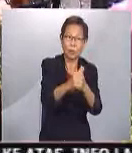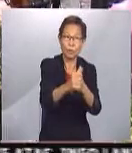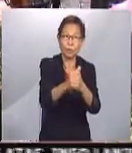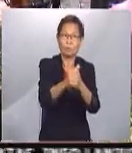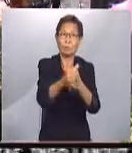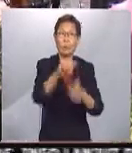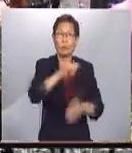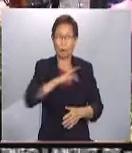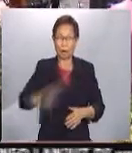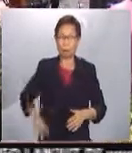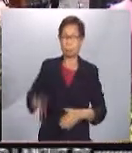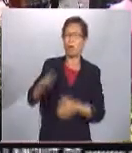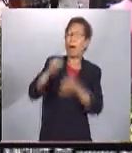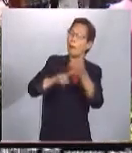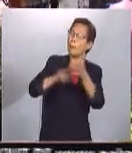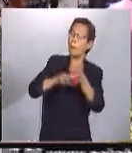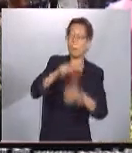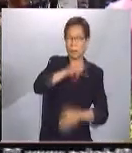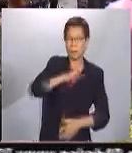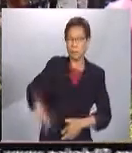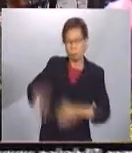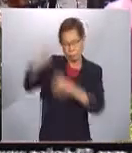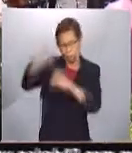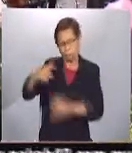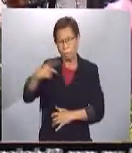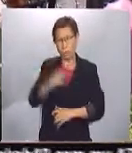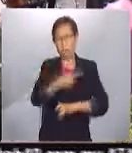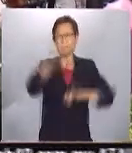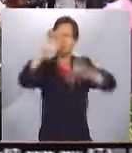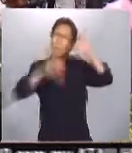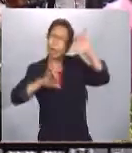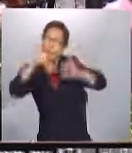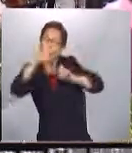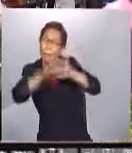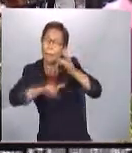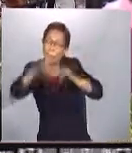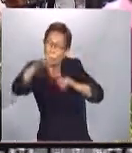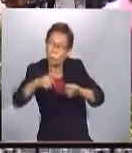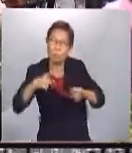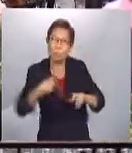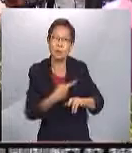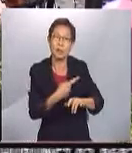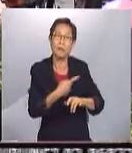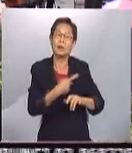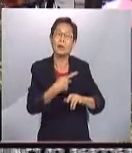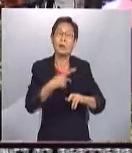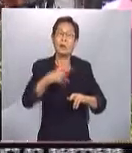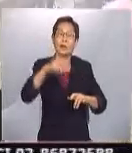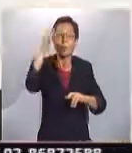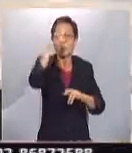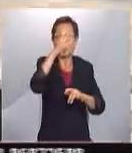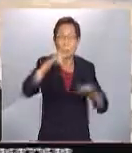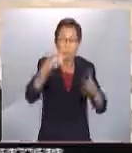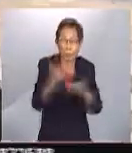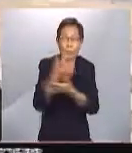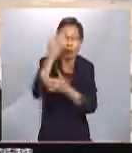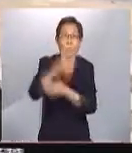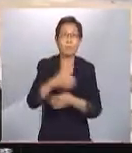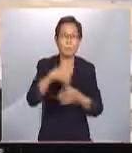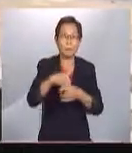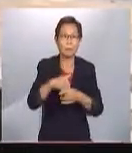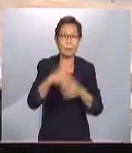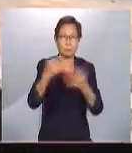Apa-apa pun, biar agung yang buat keputusan. Barulah kita menilaikan apa yang patut yang kita kajian baru akan buat. Sekarang ni